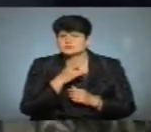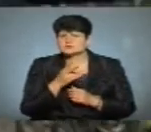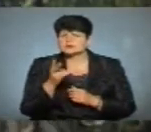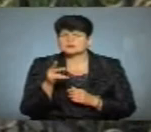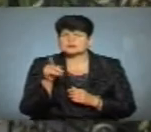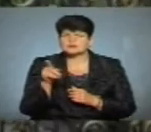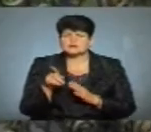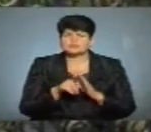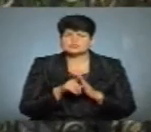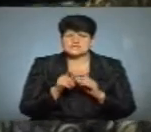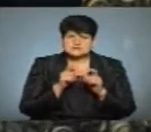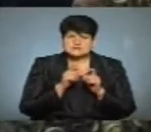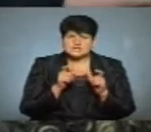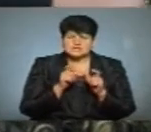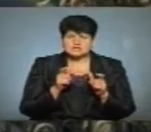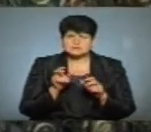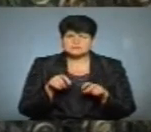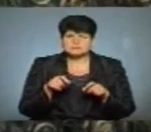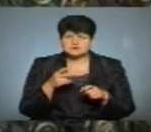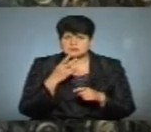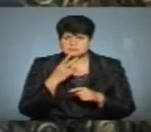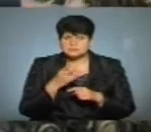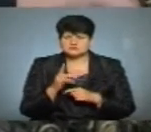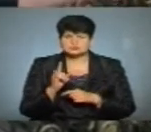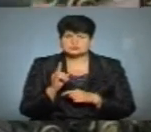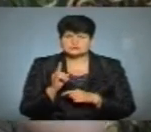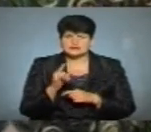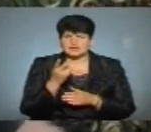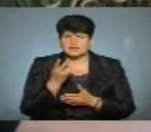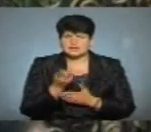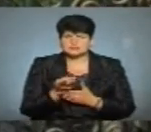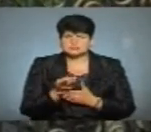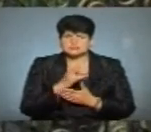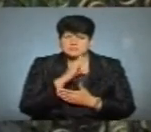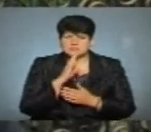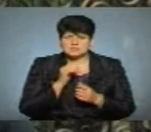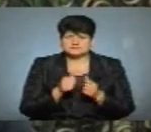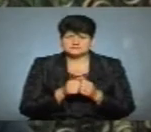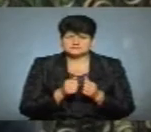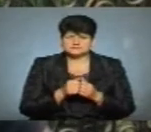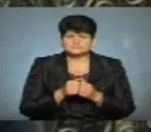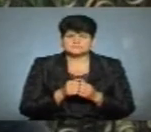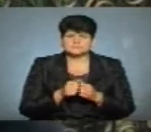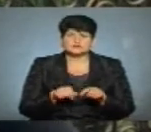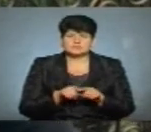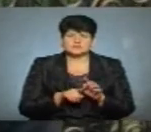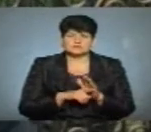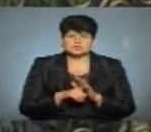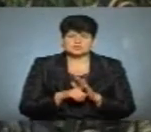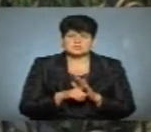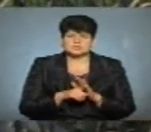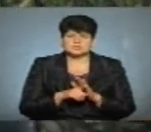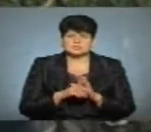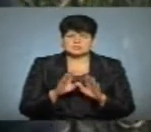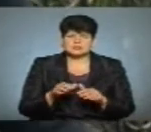там вже починається крик, підбігла туди і бачу, що вже дитина лежить, мати біля неї. І так почали помаленьку